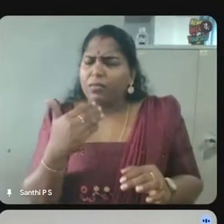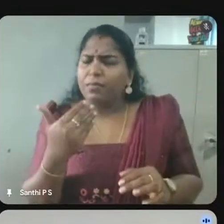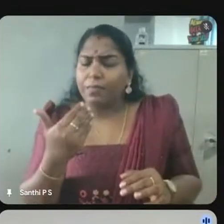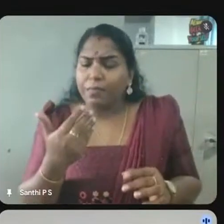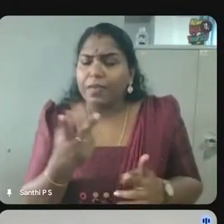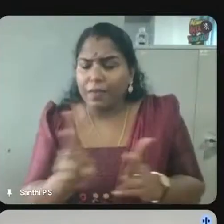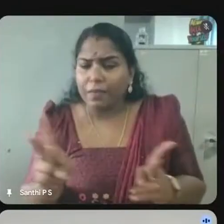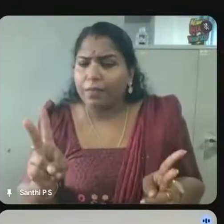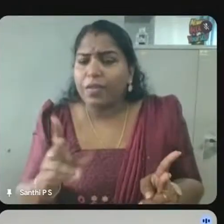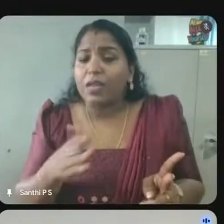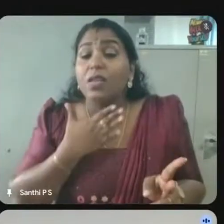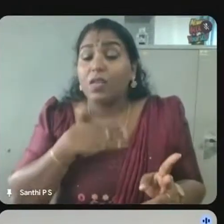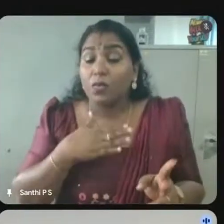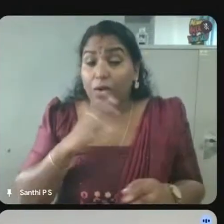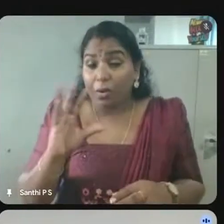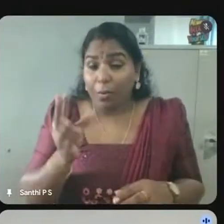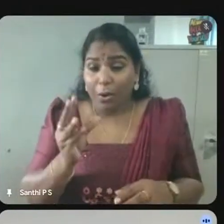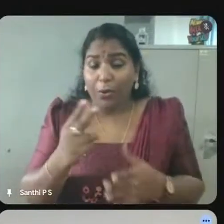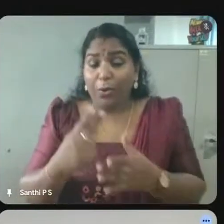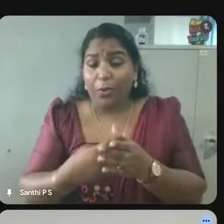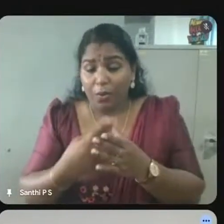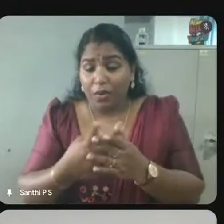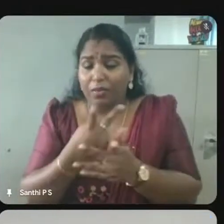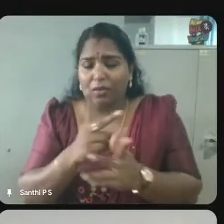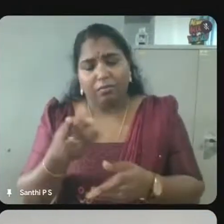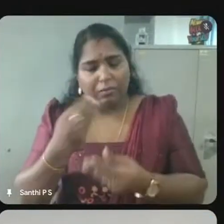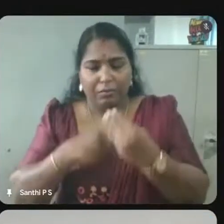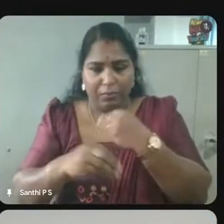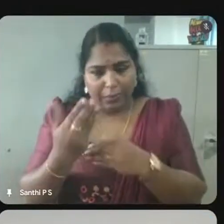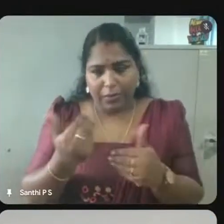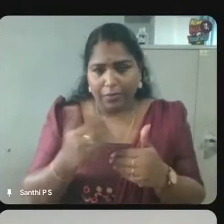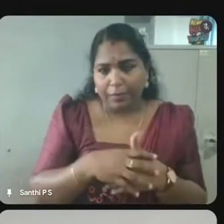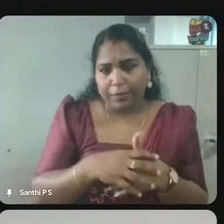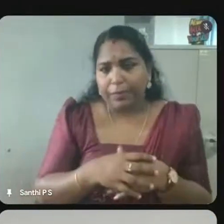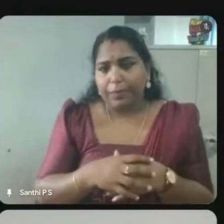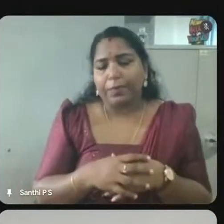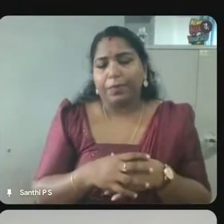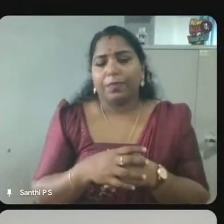പഴങ്ങളും പച്ചക്കറികളിലുമാണ് വൈറ്റമിൻ എ കൂടുതലായിട്ട് അടങ്ങിയിരിക്കുന്നത്.